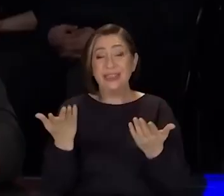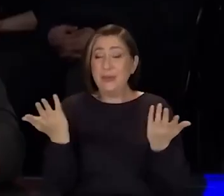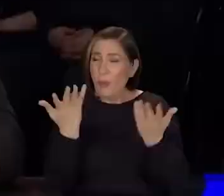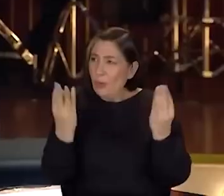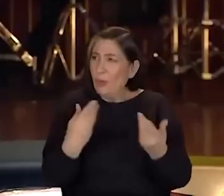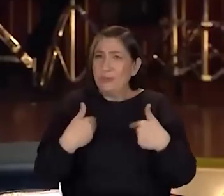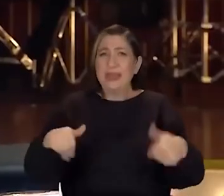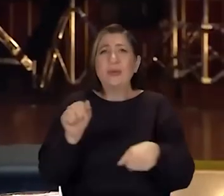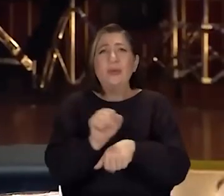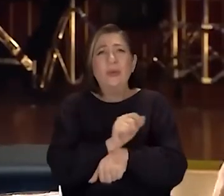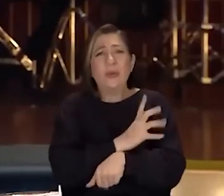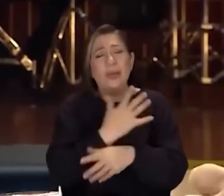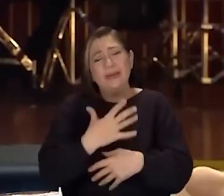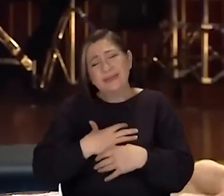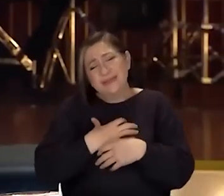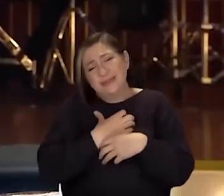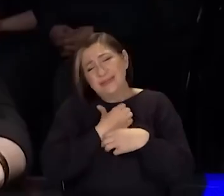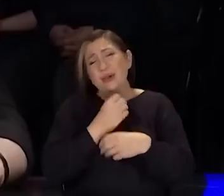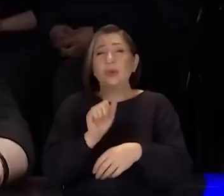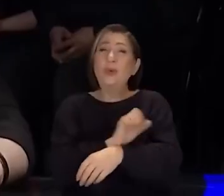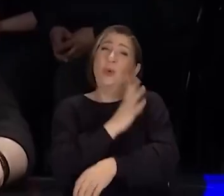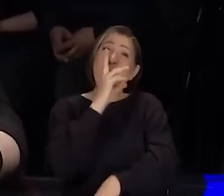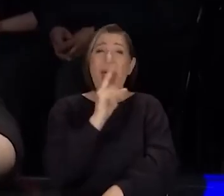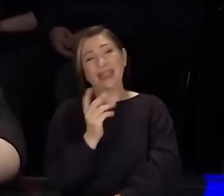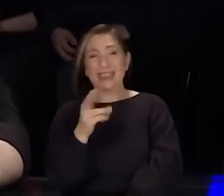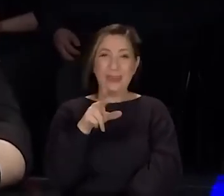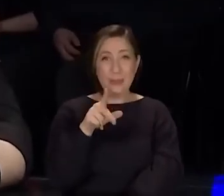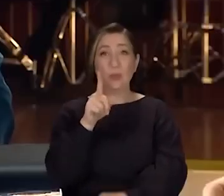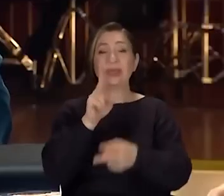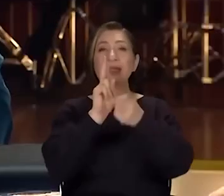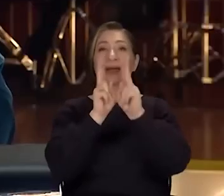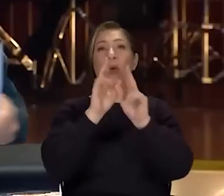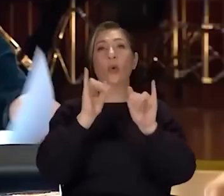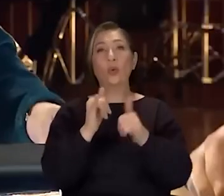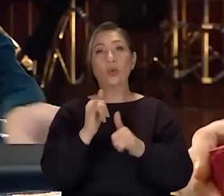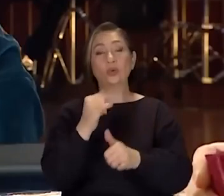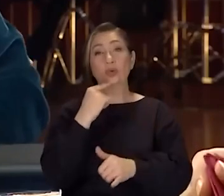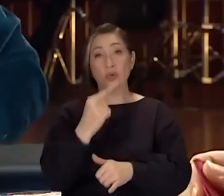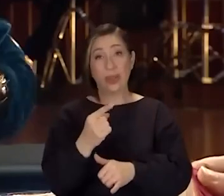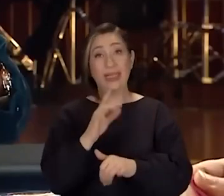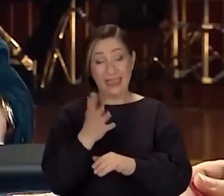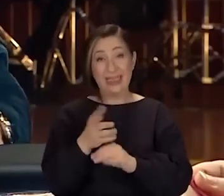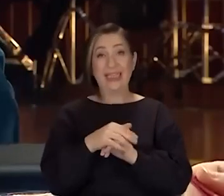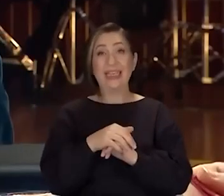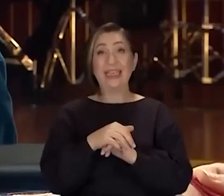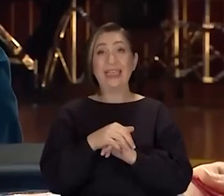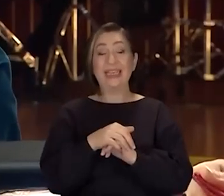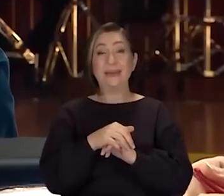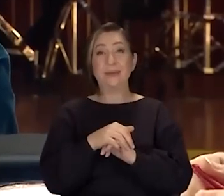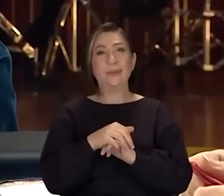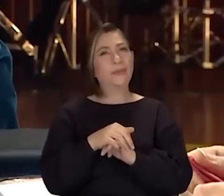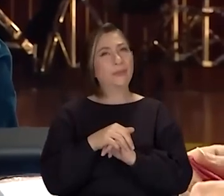geldik ya böyle bir duygulardan duygu beğen programı şey. Peki bu oyunu söyledik. Senin